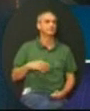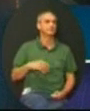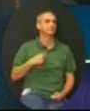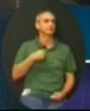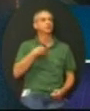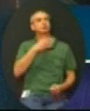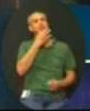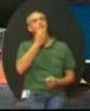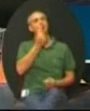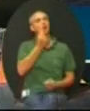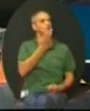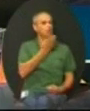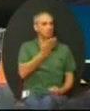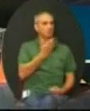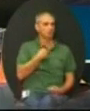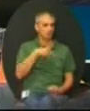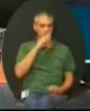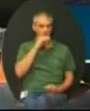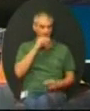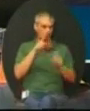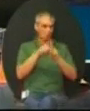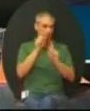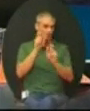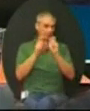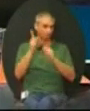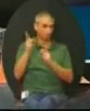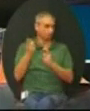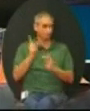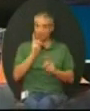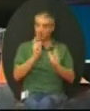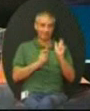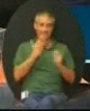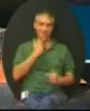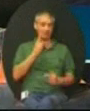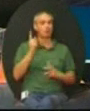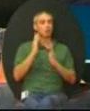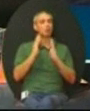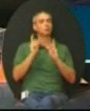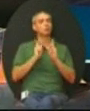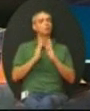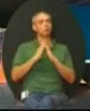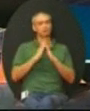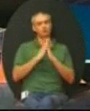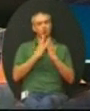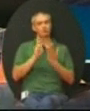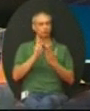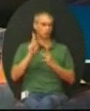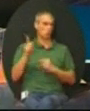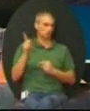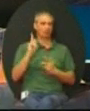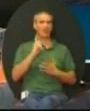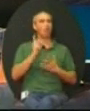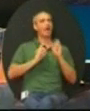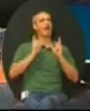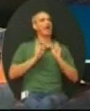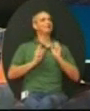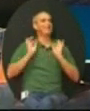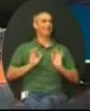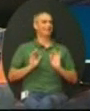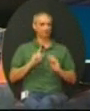קטנה. הרי אנחנו מדברים על אותם תושבים, שהם לא אזרחי ישראל, תושבי ישראל עם תעודת זהות כחולה. נכון. הם